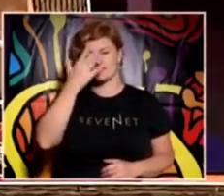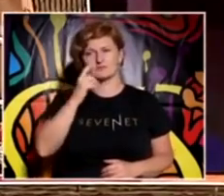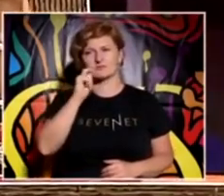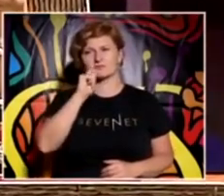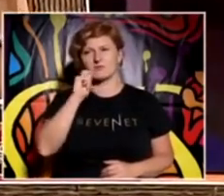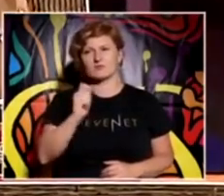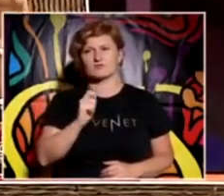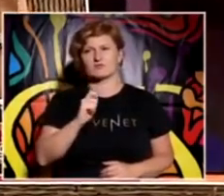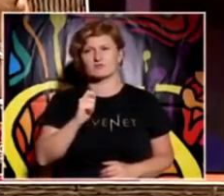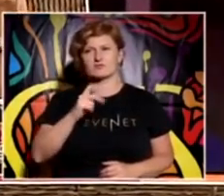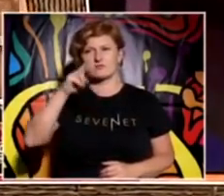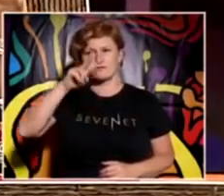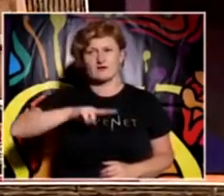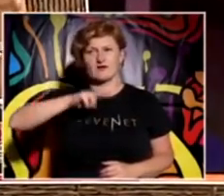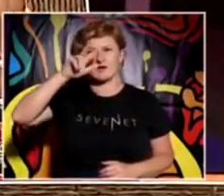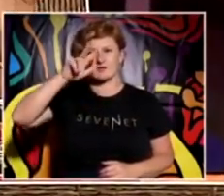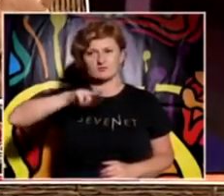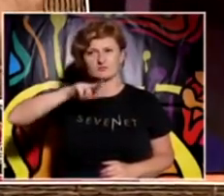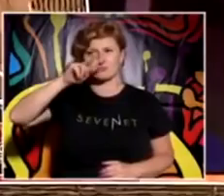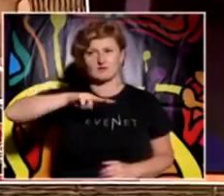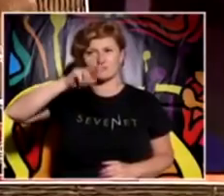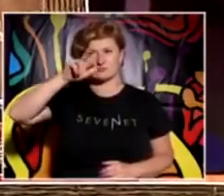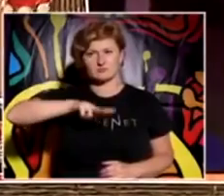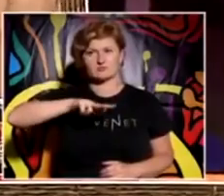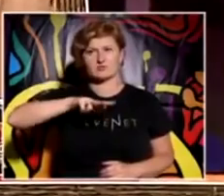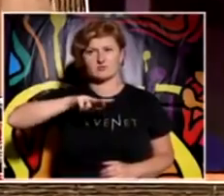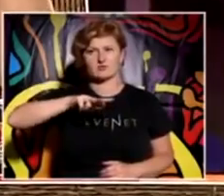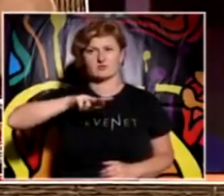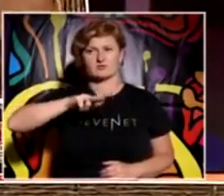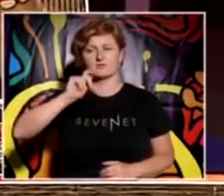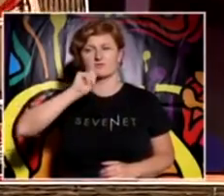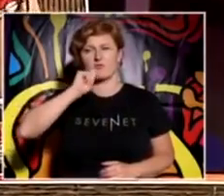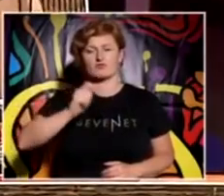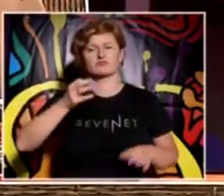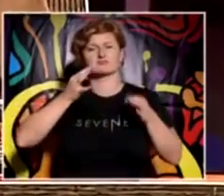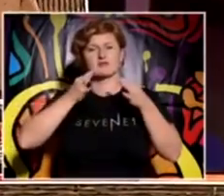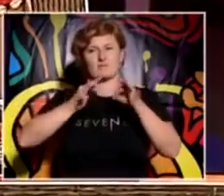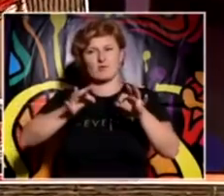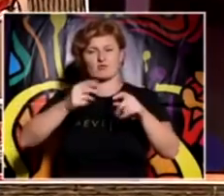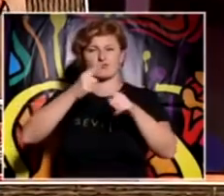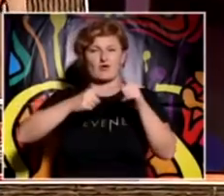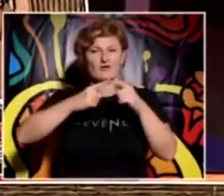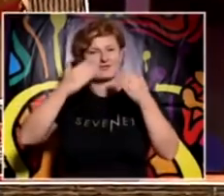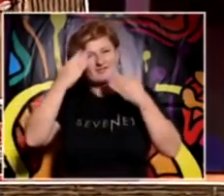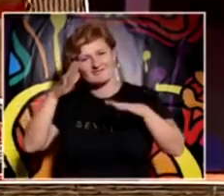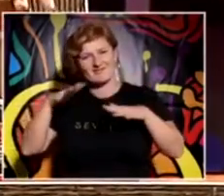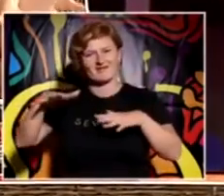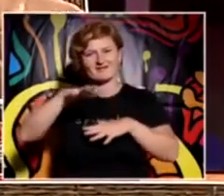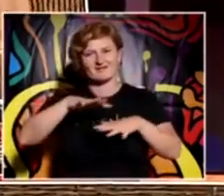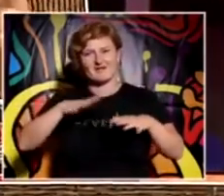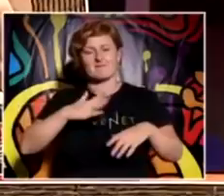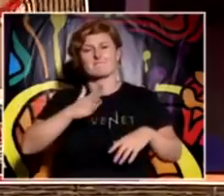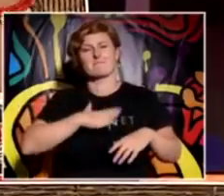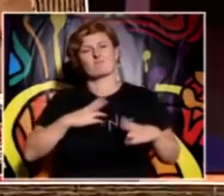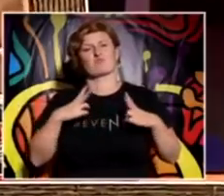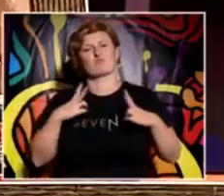właśnie taka 2-miesięczna, 2-3 myślę, że byłoby optymalnie. Podróż właśnie samochodem, tak troszkę w nieznane, z racji tego, że mamy ten jednak